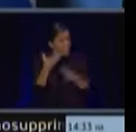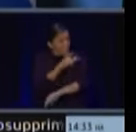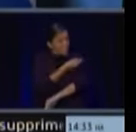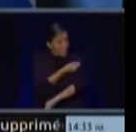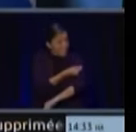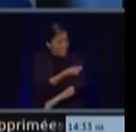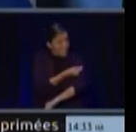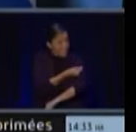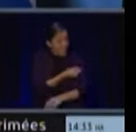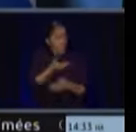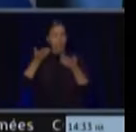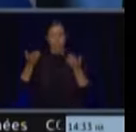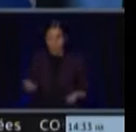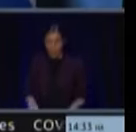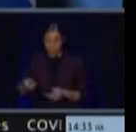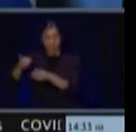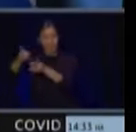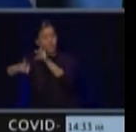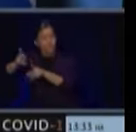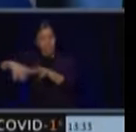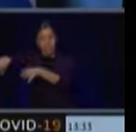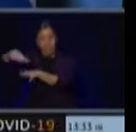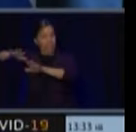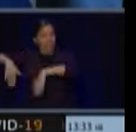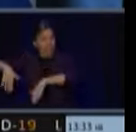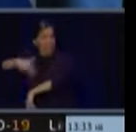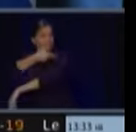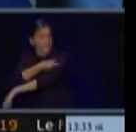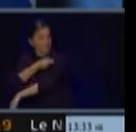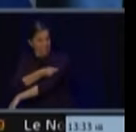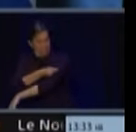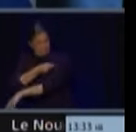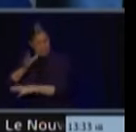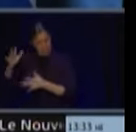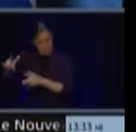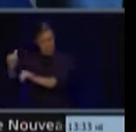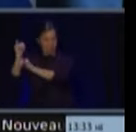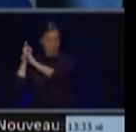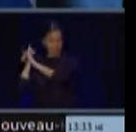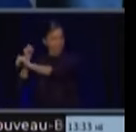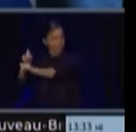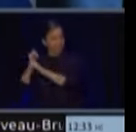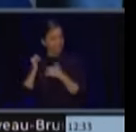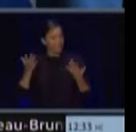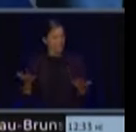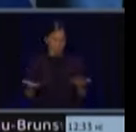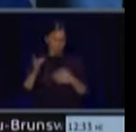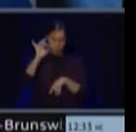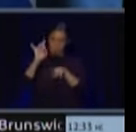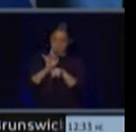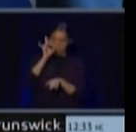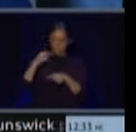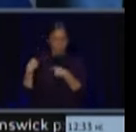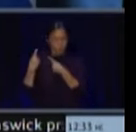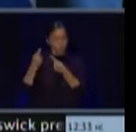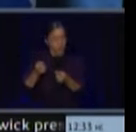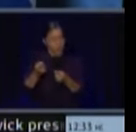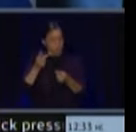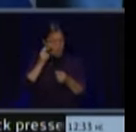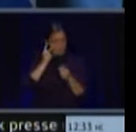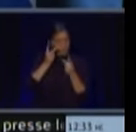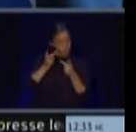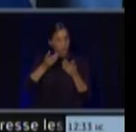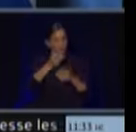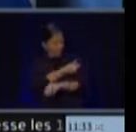monde depuis presque 8 mois maintenant la chance de se faire vacciner. Puis, je vais vous dire très clairement,